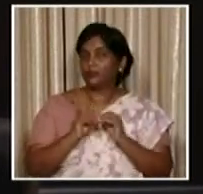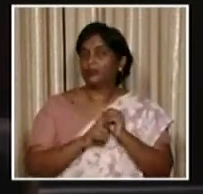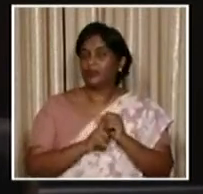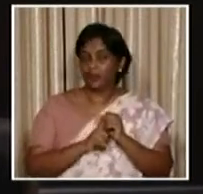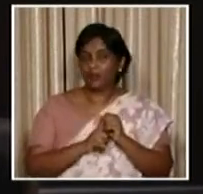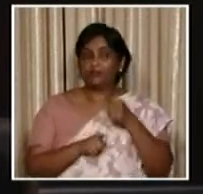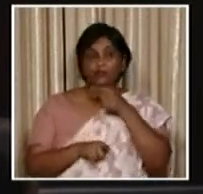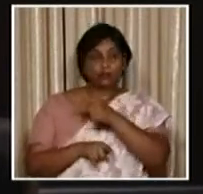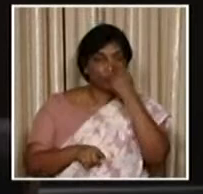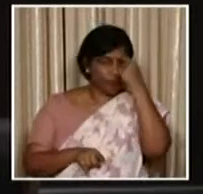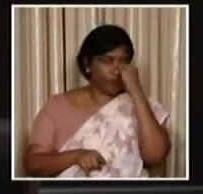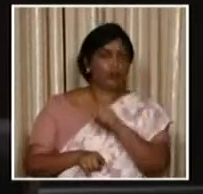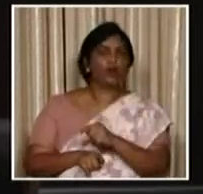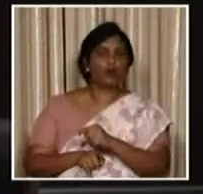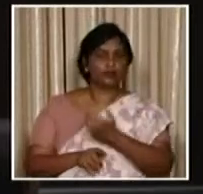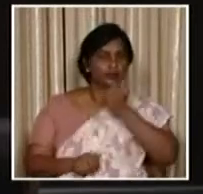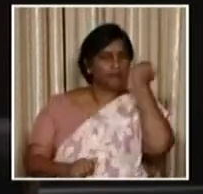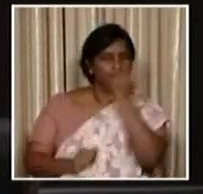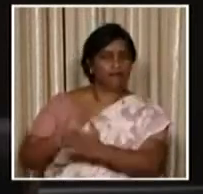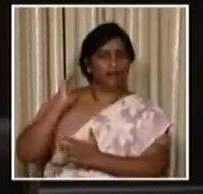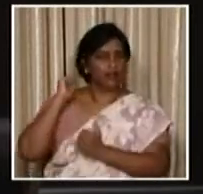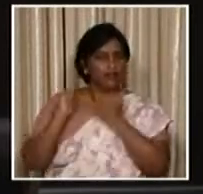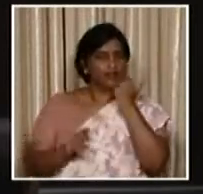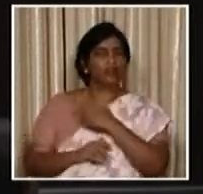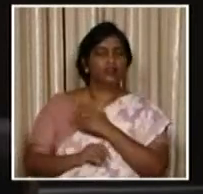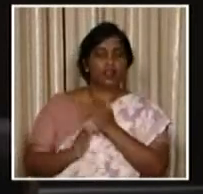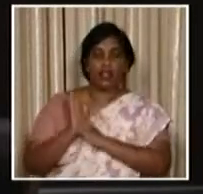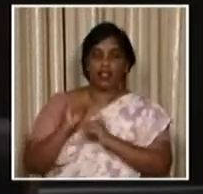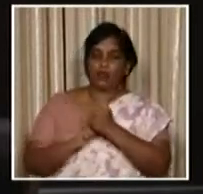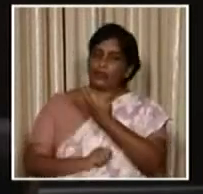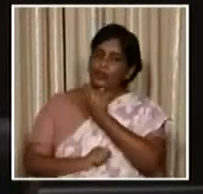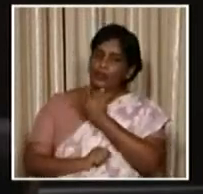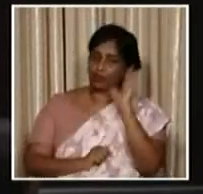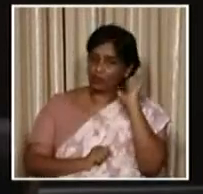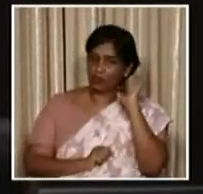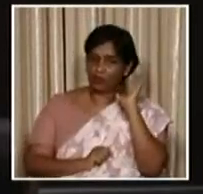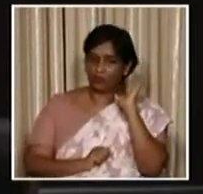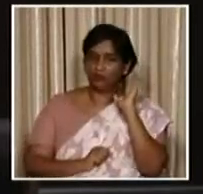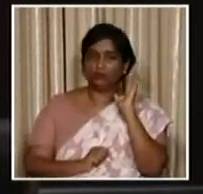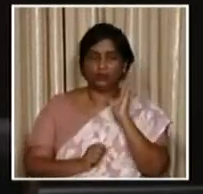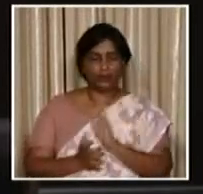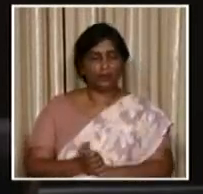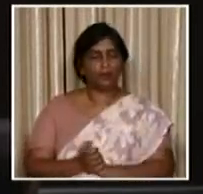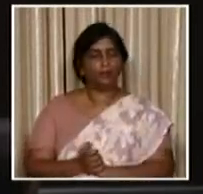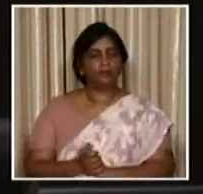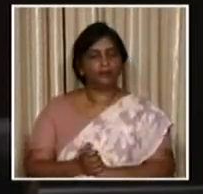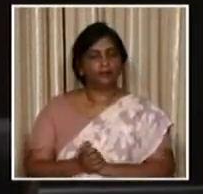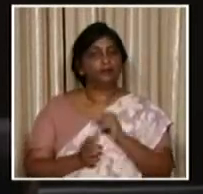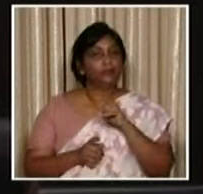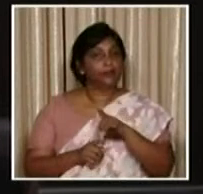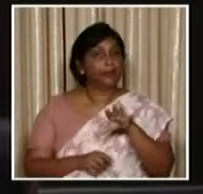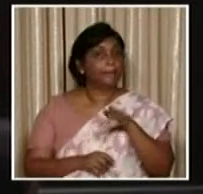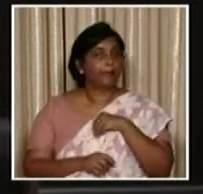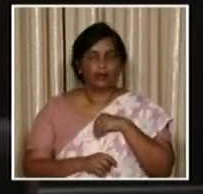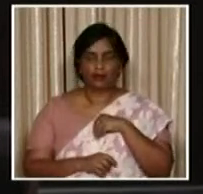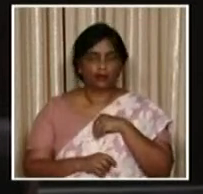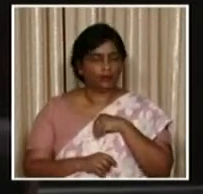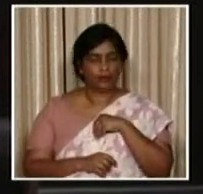මන්ත්‍රීවරු එතුමාට ප්‍රහාර පිට ප්‍රහාර එල්ල කරලා ඇමතිකම දුද්දොට්ට දැම්ම ඇමතිකම දුද්දොට්ට දැම්ම ඒවා පිළිගත්තේ